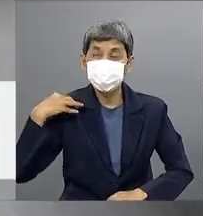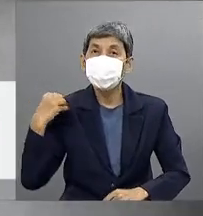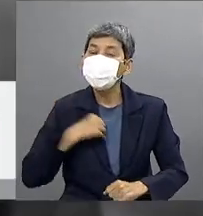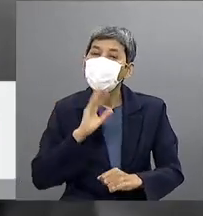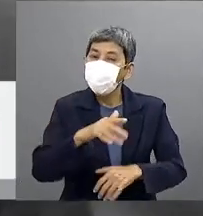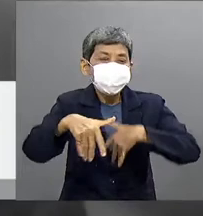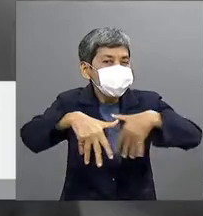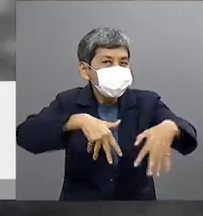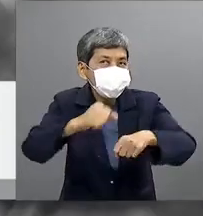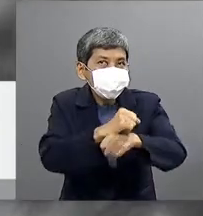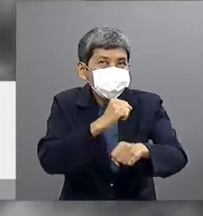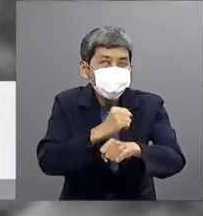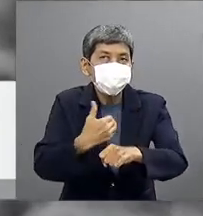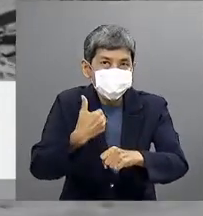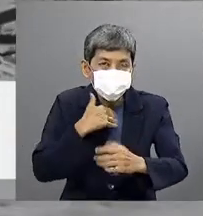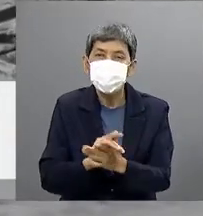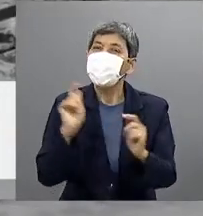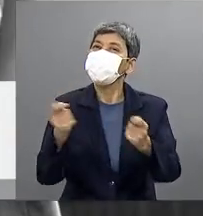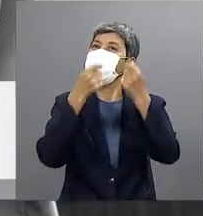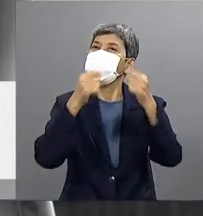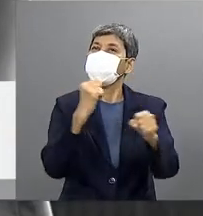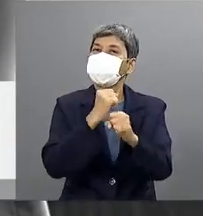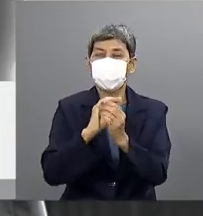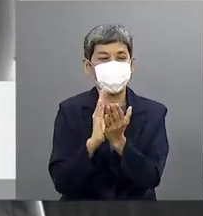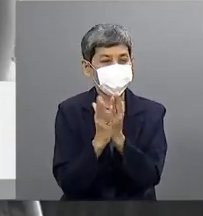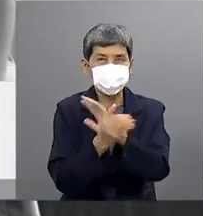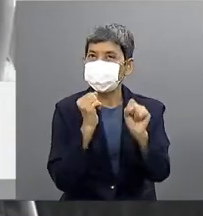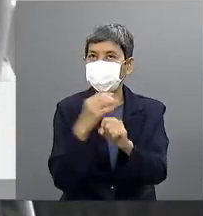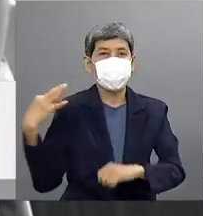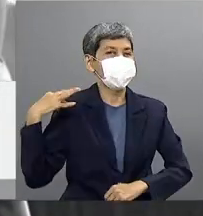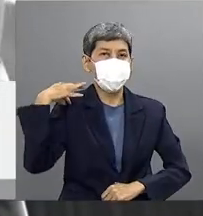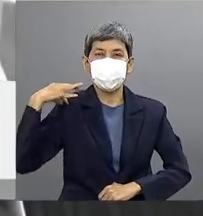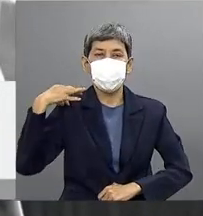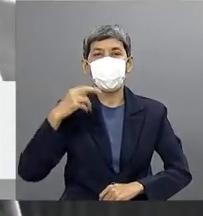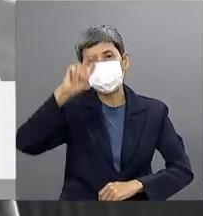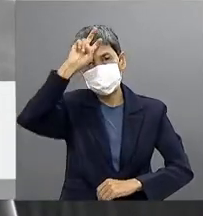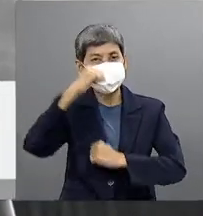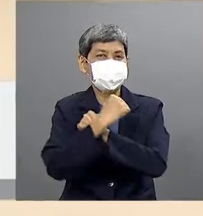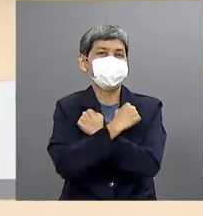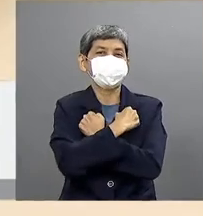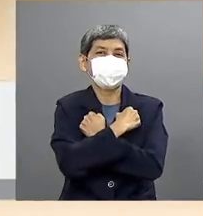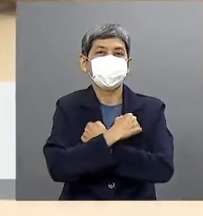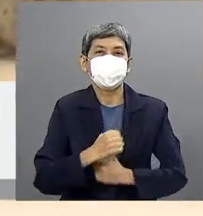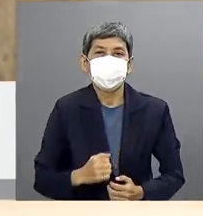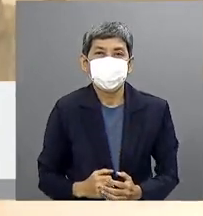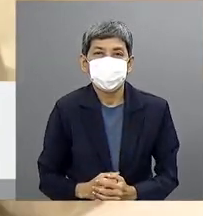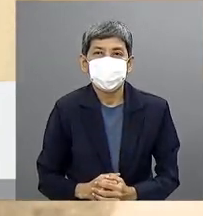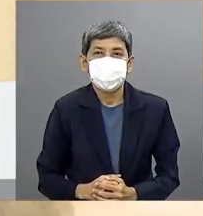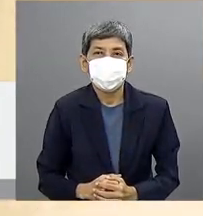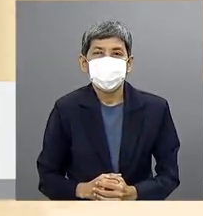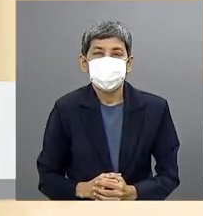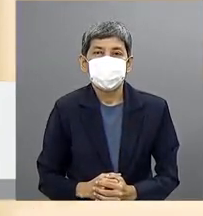ในบทความเฉลิมฉลองก้าวย่างใหม่ของวงการนางแบบประเทศอียิปต์ม.ค